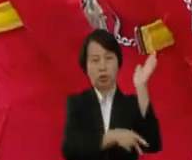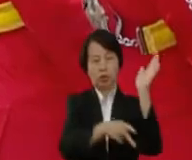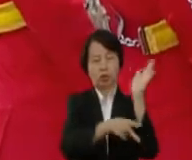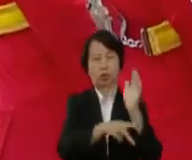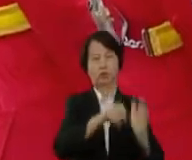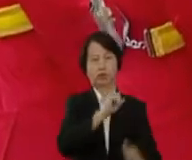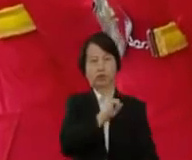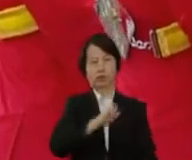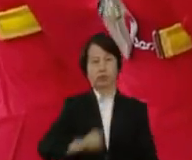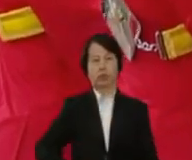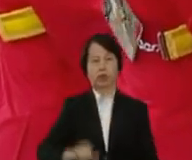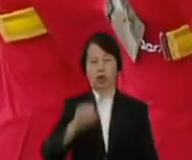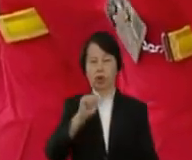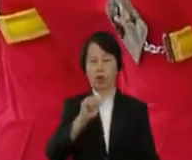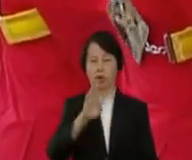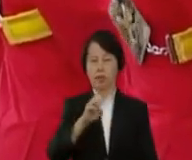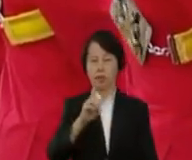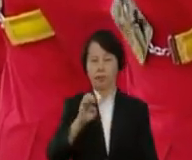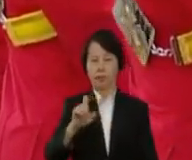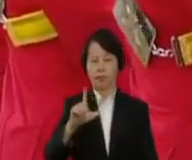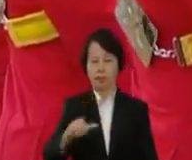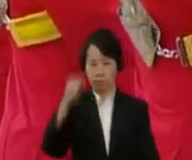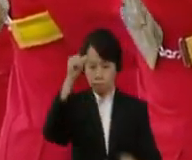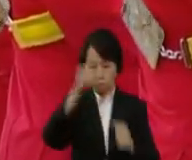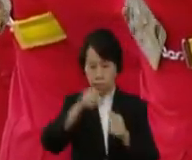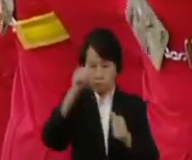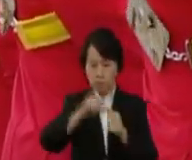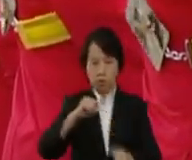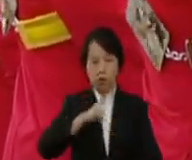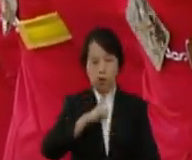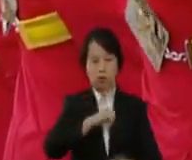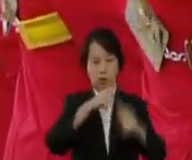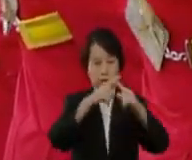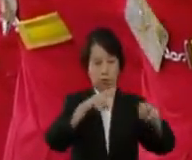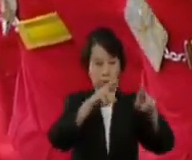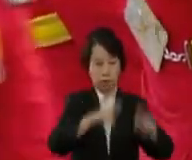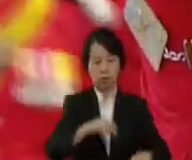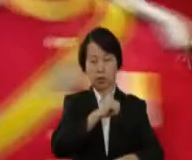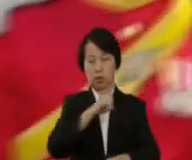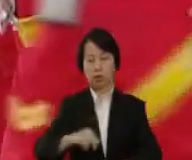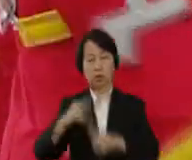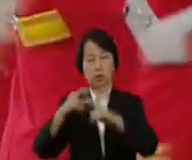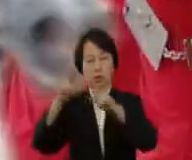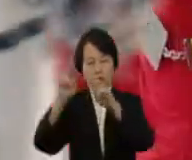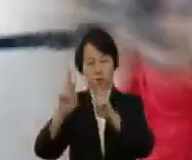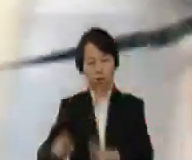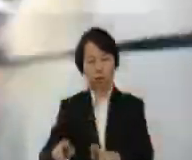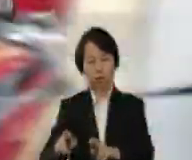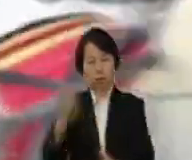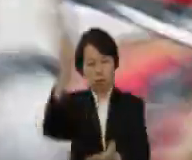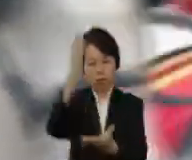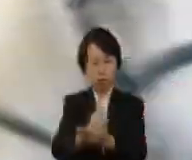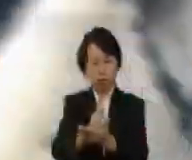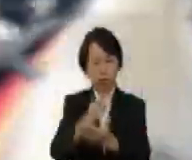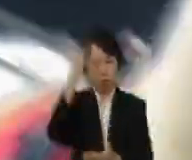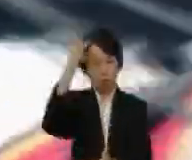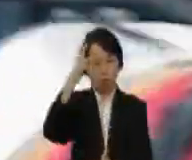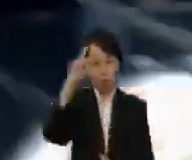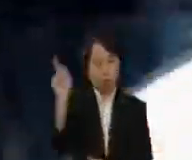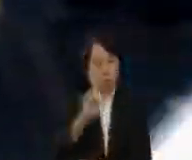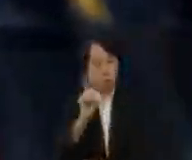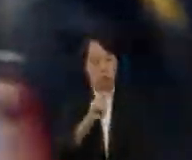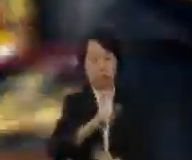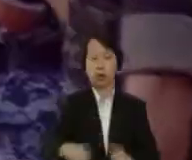Al-Sultan Abdullah pasti mengingatkan ahli Dewan Rakyat dan ahli parlimen untuk menghentikan politiking,